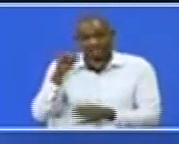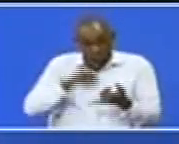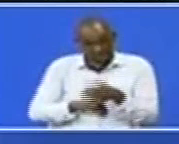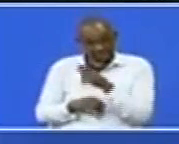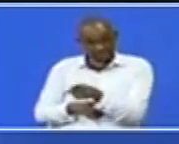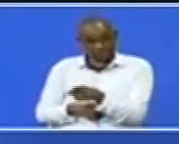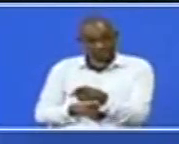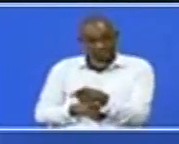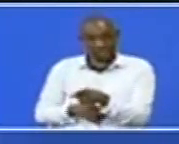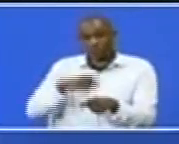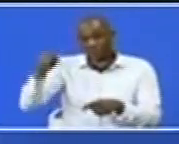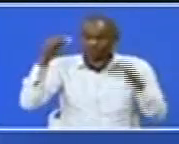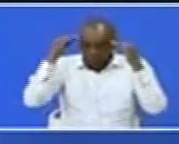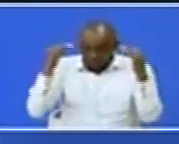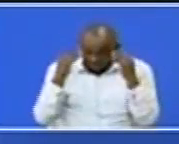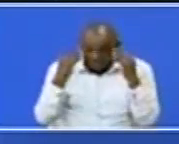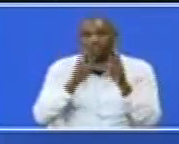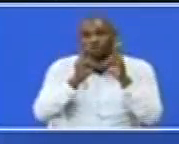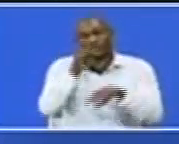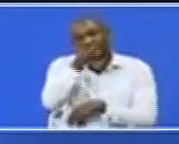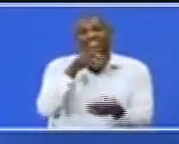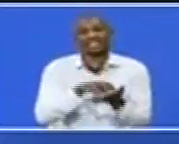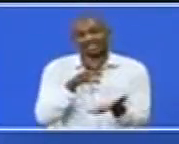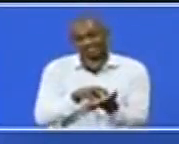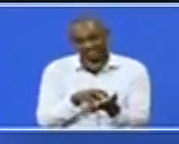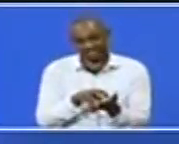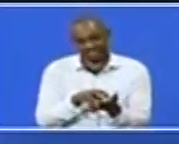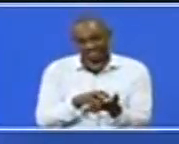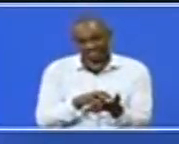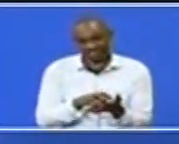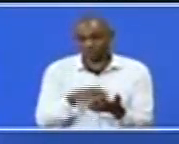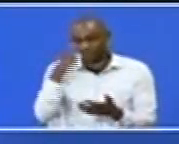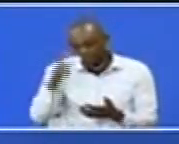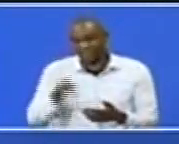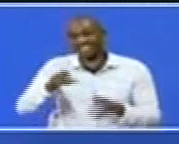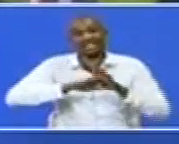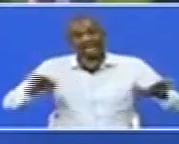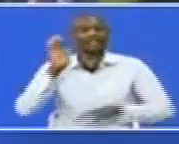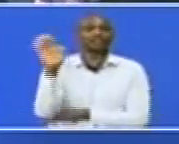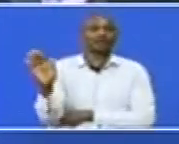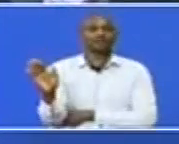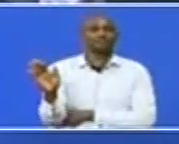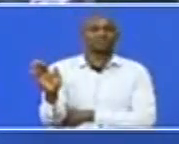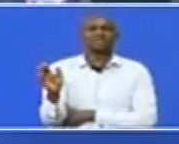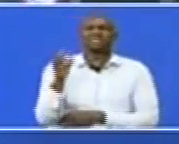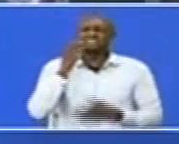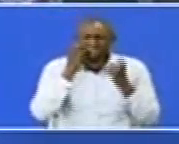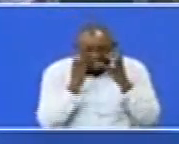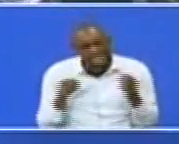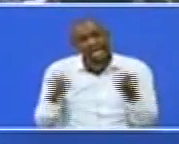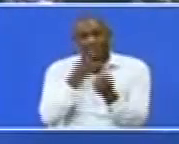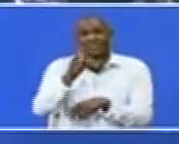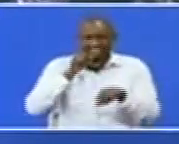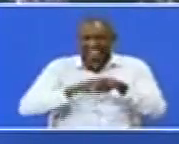mwenye ameenda kotini kuripoti hiyo kesi ya hii kesi iseme hii shamba ni yangu. Huzuni ilipanda punde